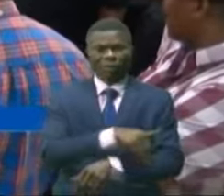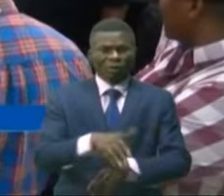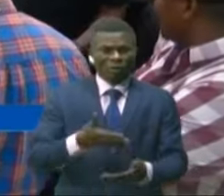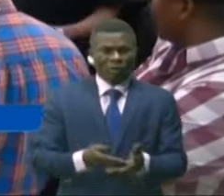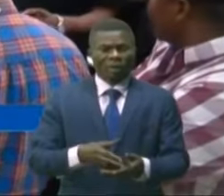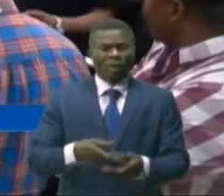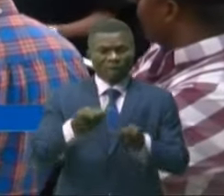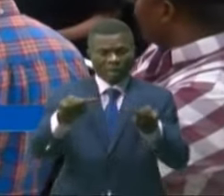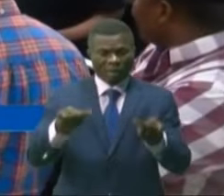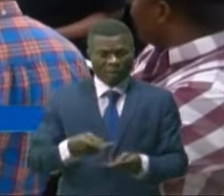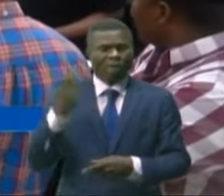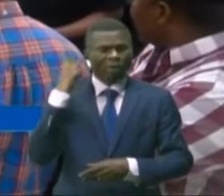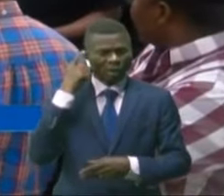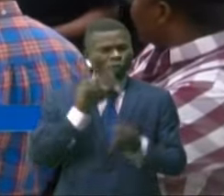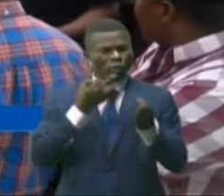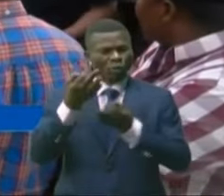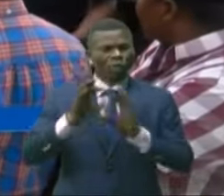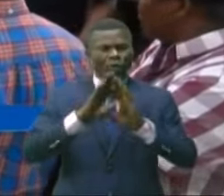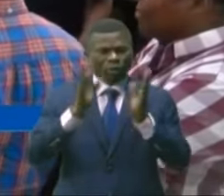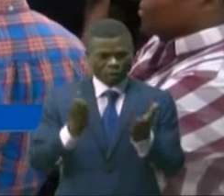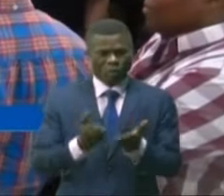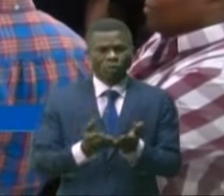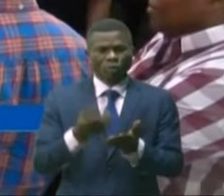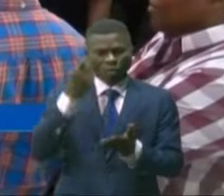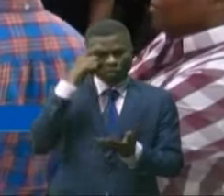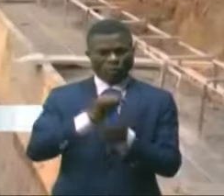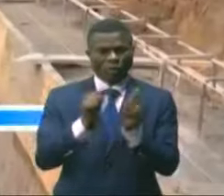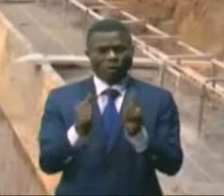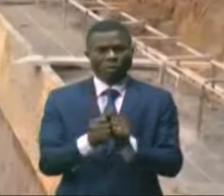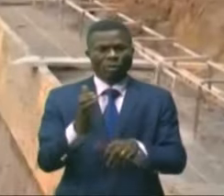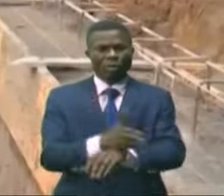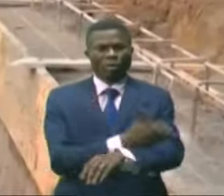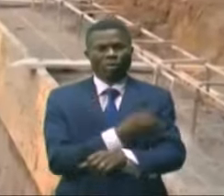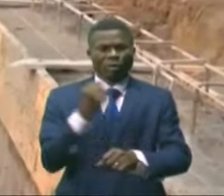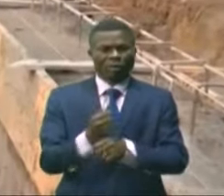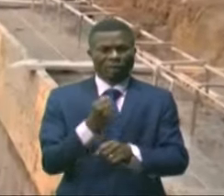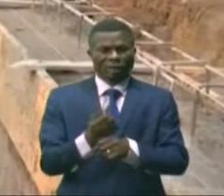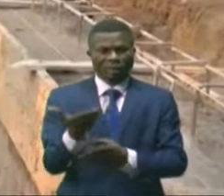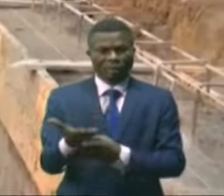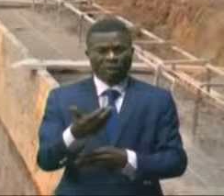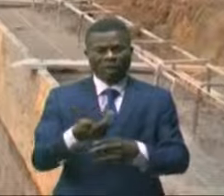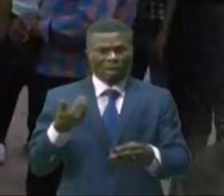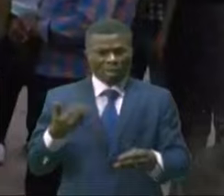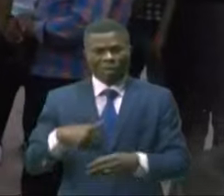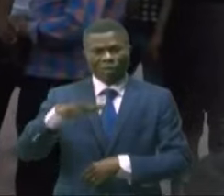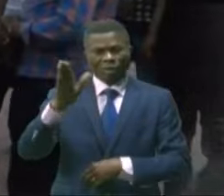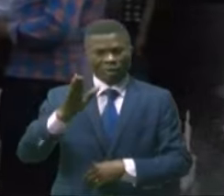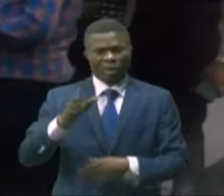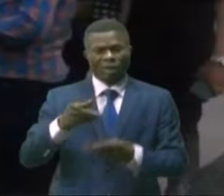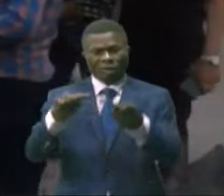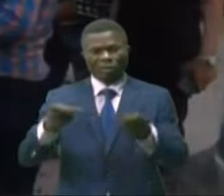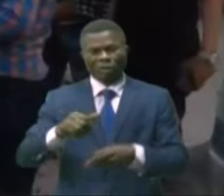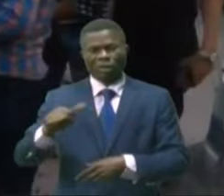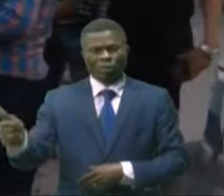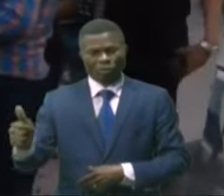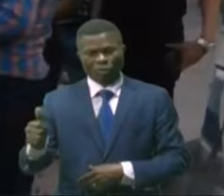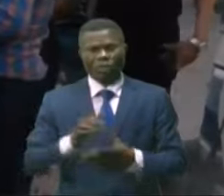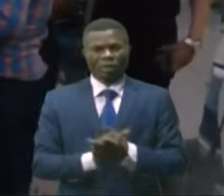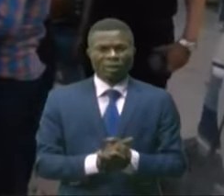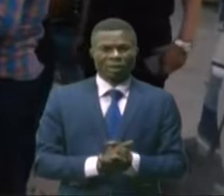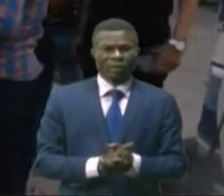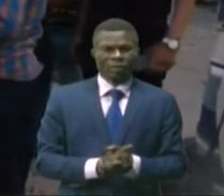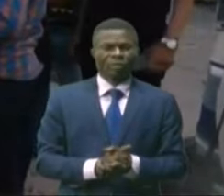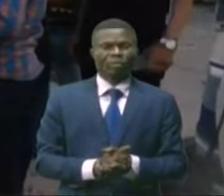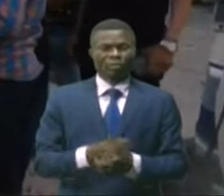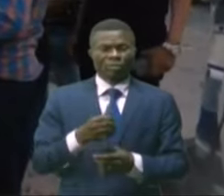Sur place, il a eu toutes les explications possibles sur l'avancement de l'ouvrage avant de chuter dans son croisement avec l'avenue des